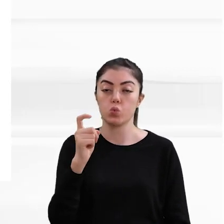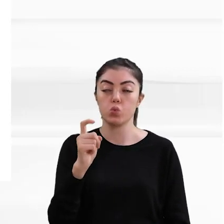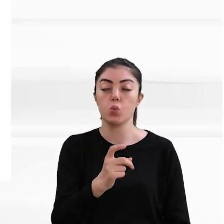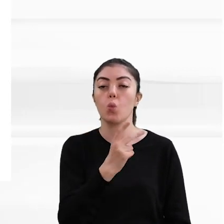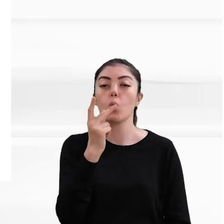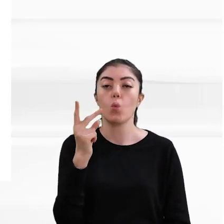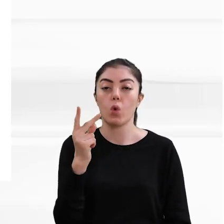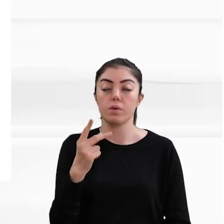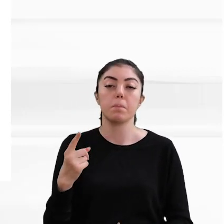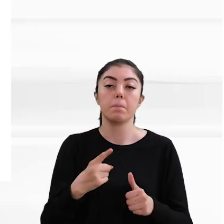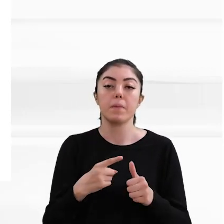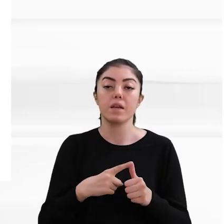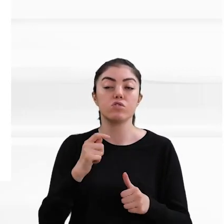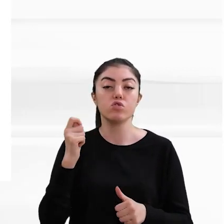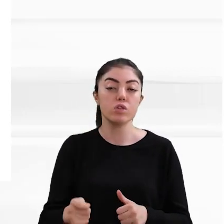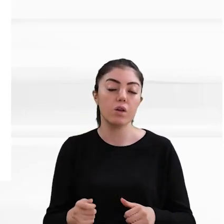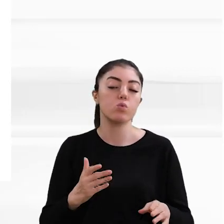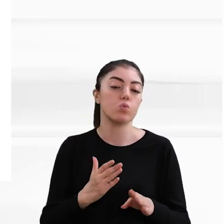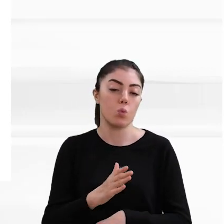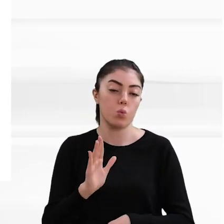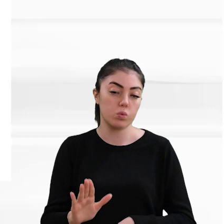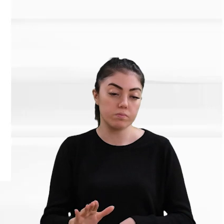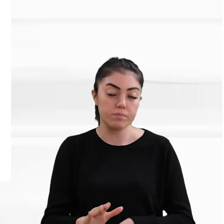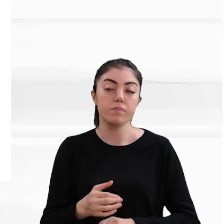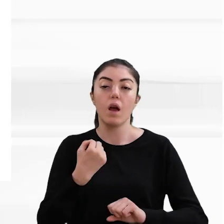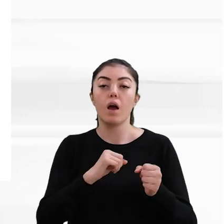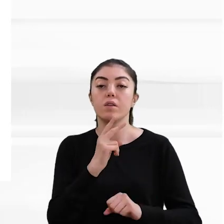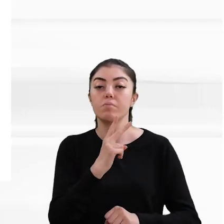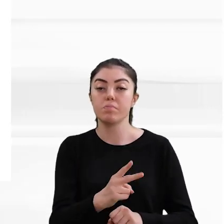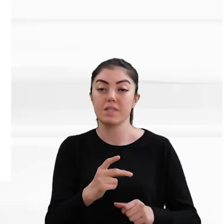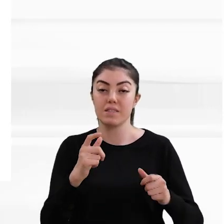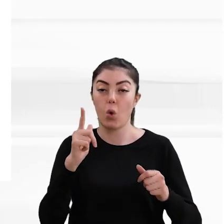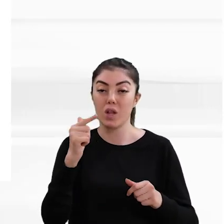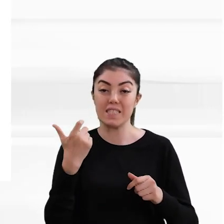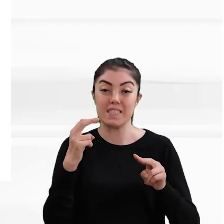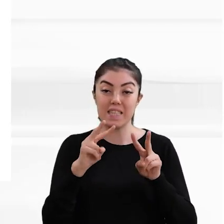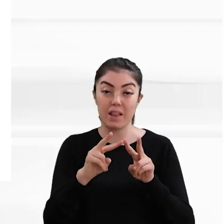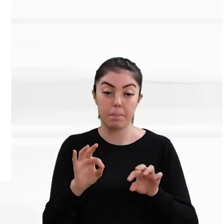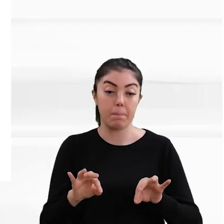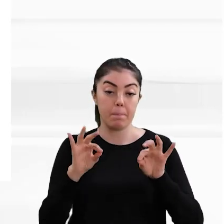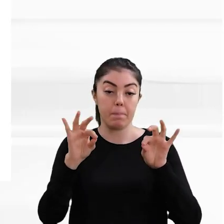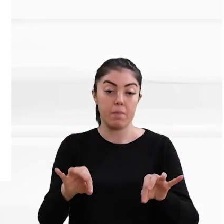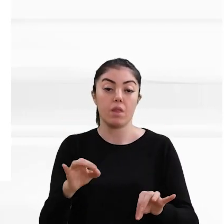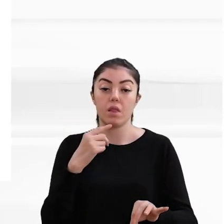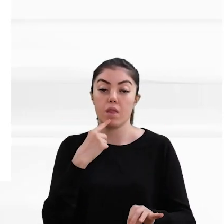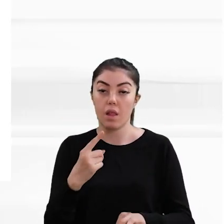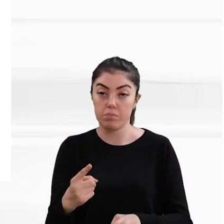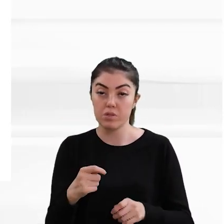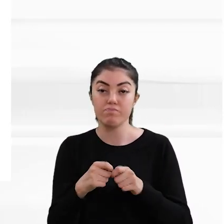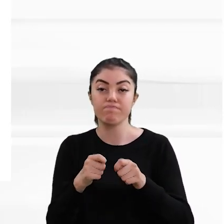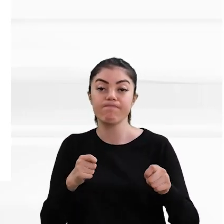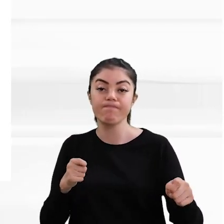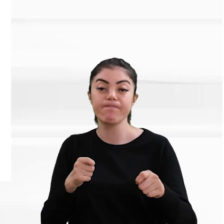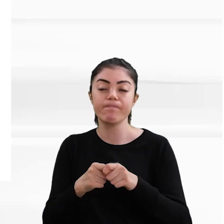6, 9, 12. Yani birinci yargımız doğrudur. Hareketin geldiği 16 santimetredir